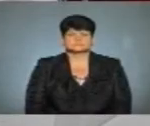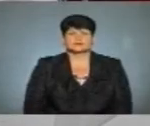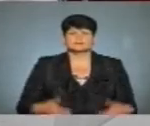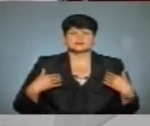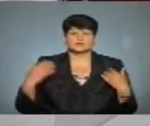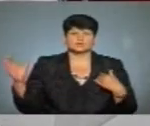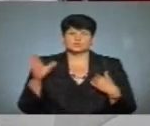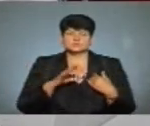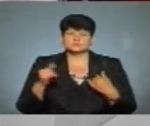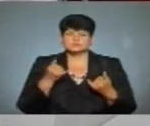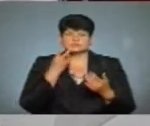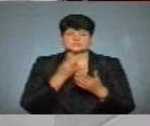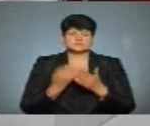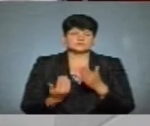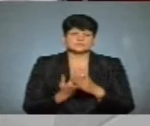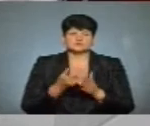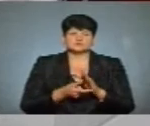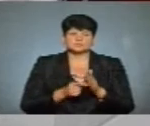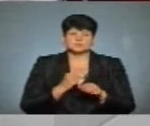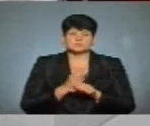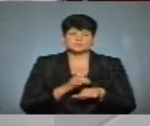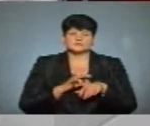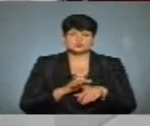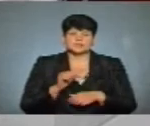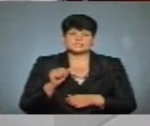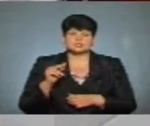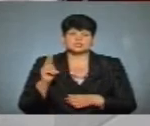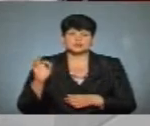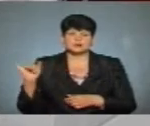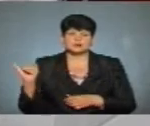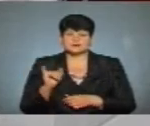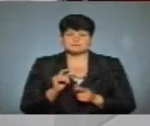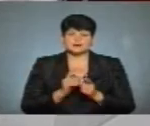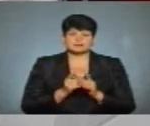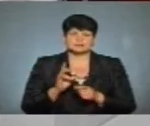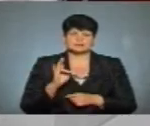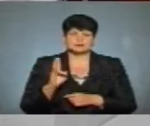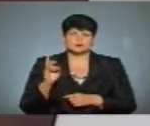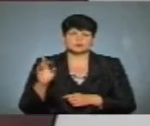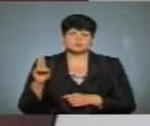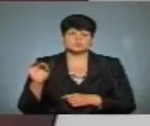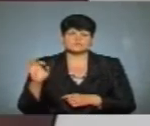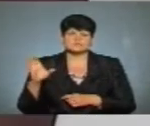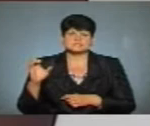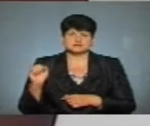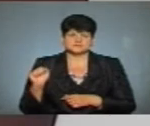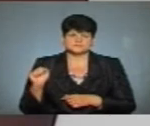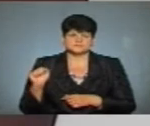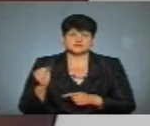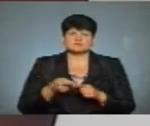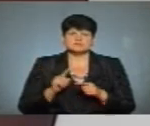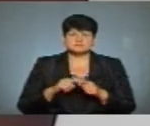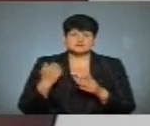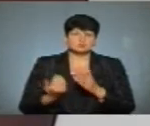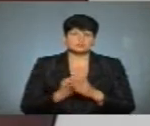Вітаю усіх, хто зараз з нами. Ви дивитесь новини. У студії працює ведуча Анастасія Чичко і сурдоперекладач Надія Куцовська. У цьому